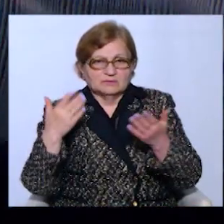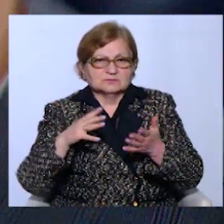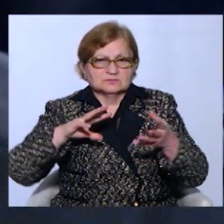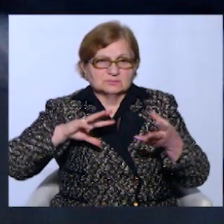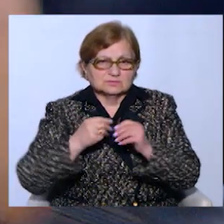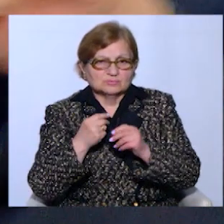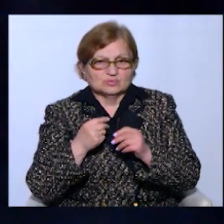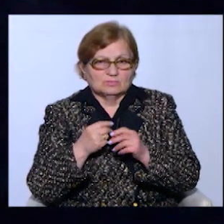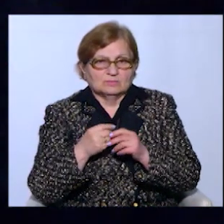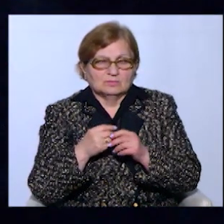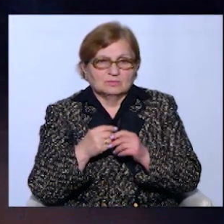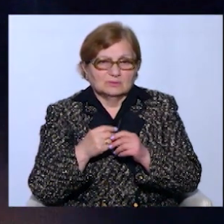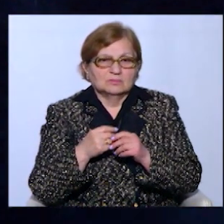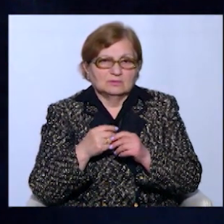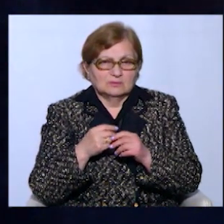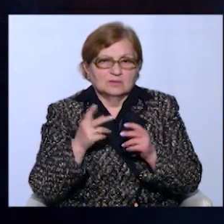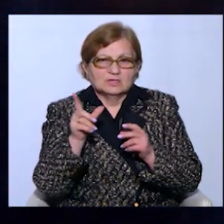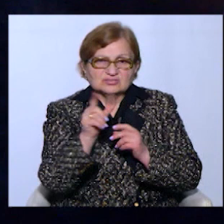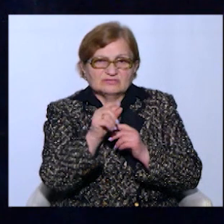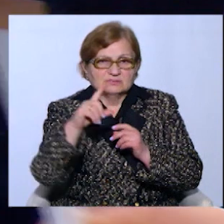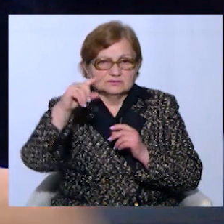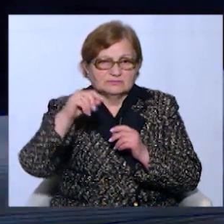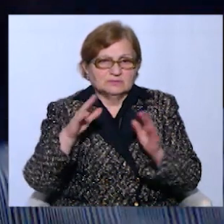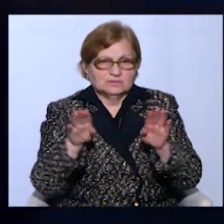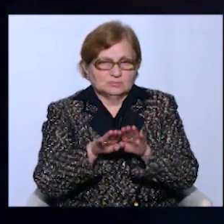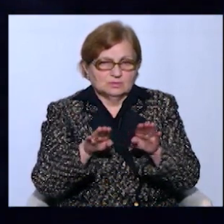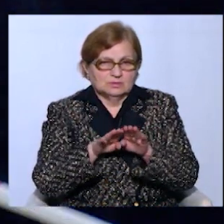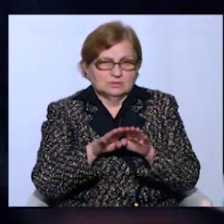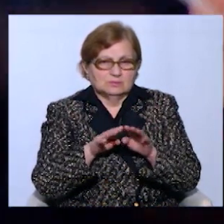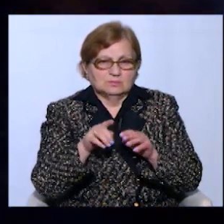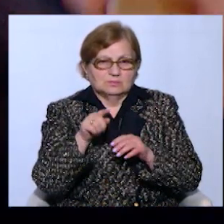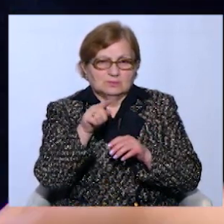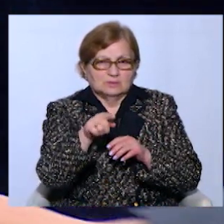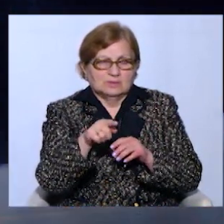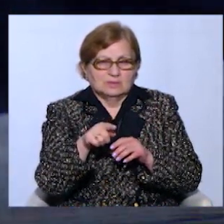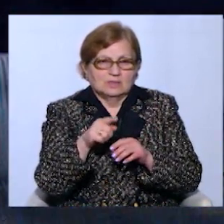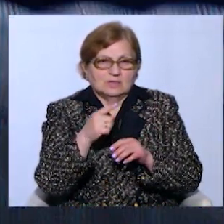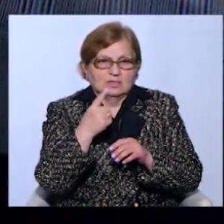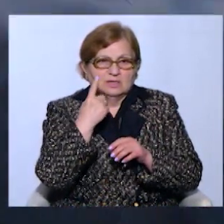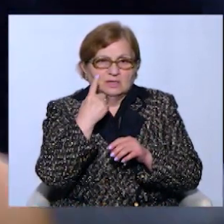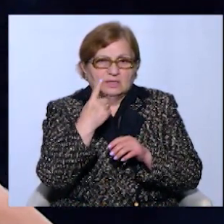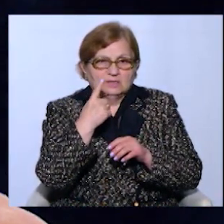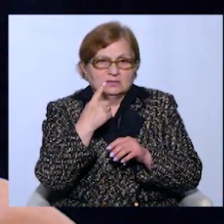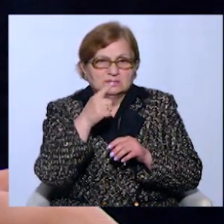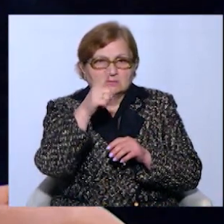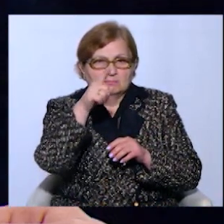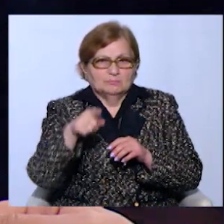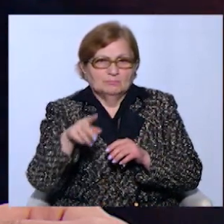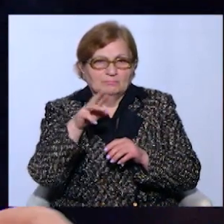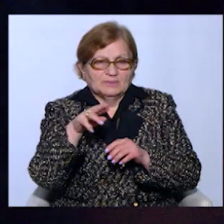შემთხვევაში 4 გვერდი კი არის, მაგრამ ერთმანეთის წყვილწყვილად ტოლია. წერთ კოსინუსის თეორემას ერთი დიაგონალისთვის,